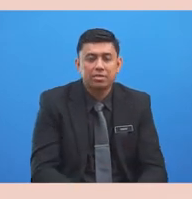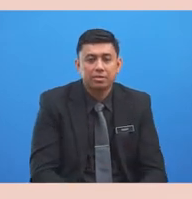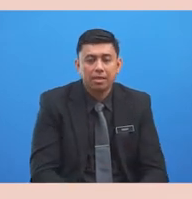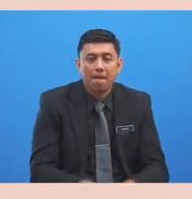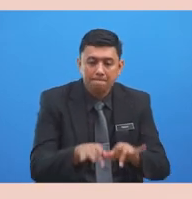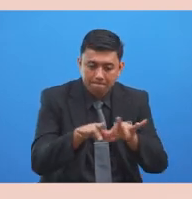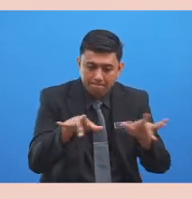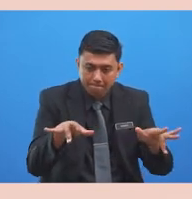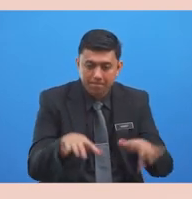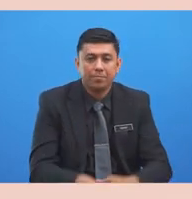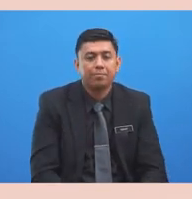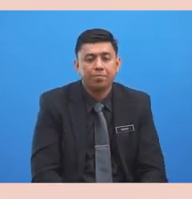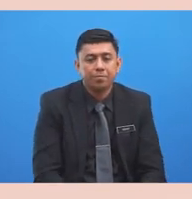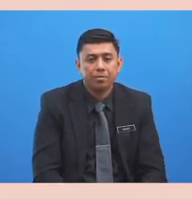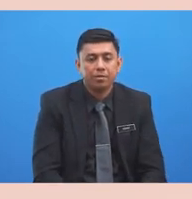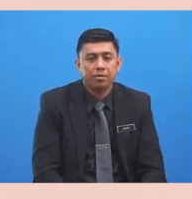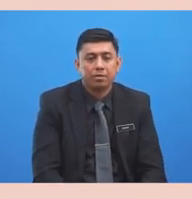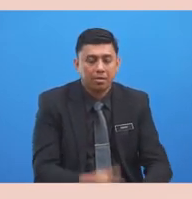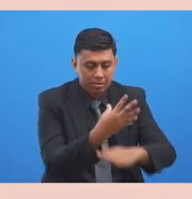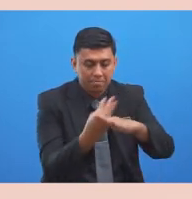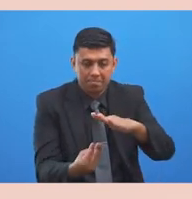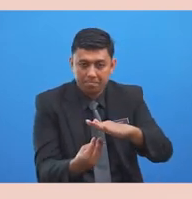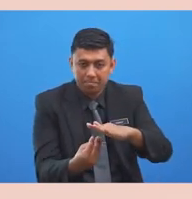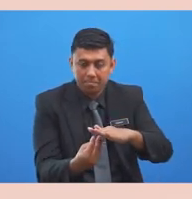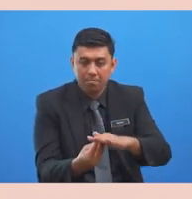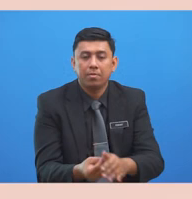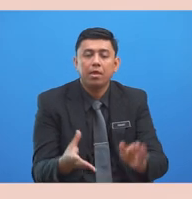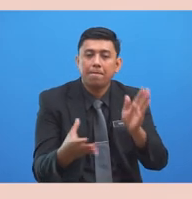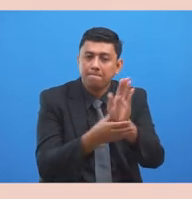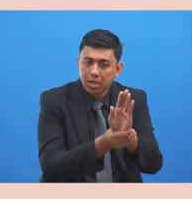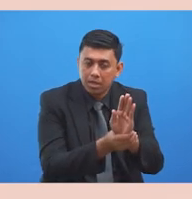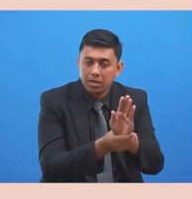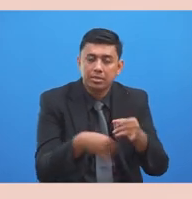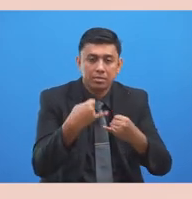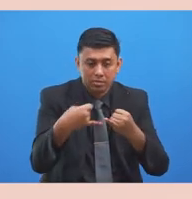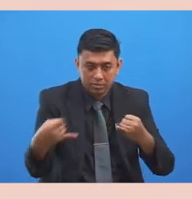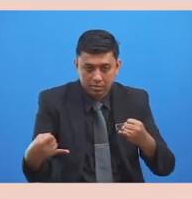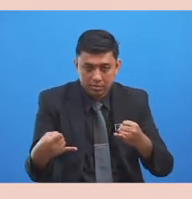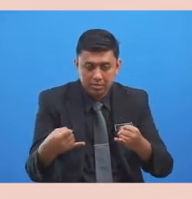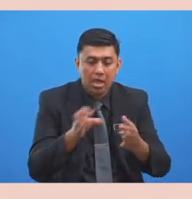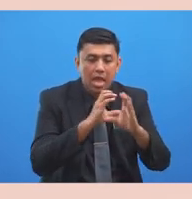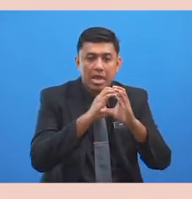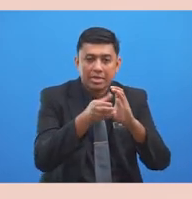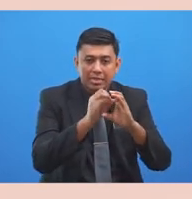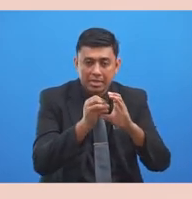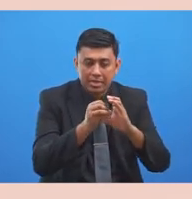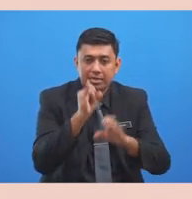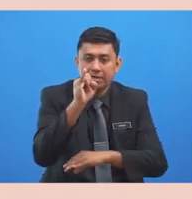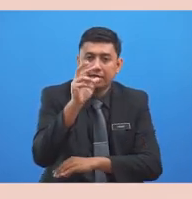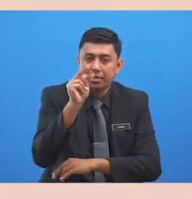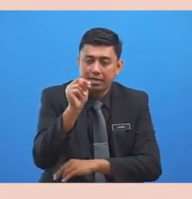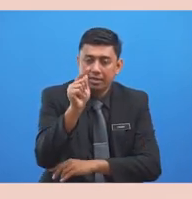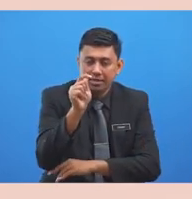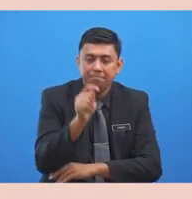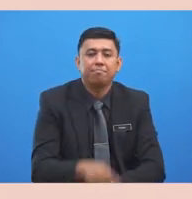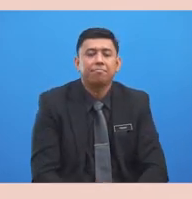papan kekunci yang mana input ini akan memegang jenis data integer.